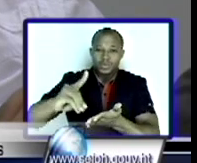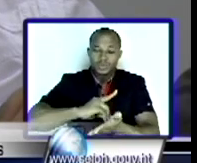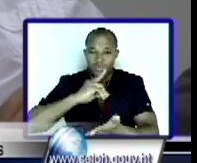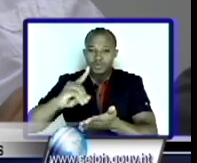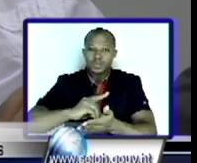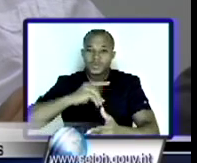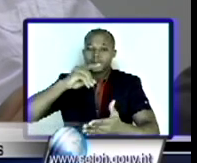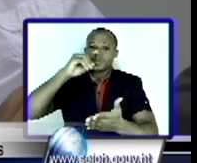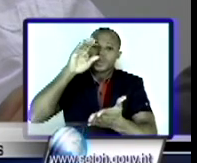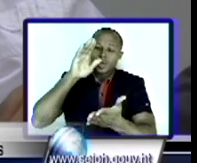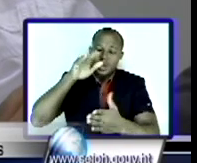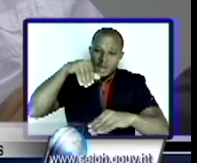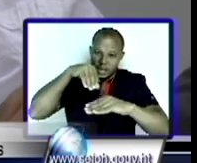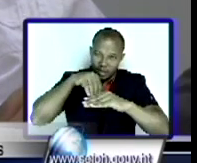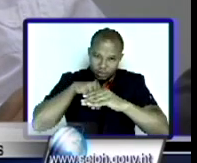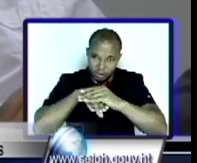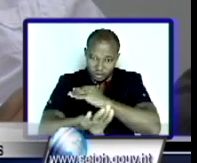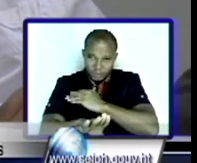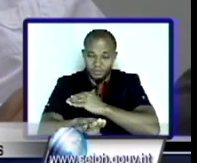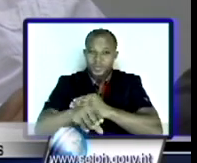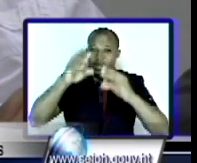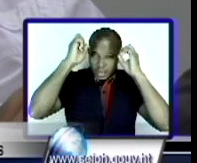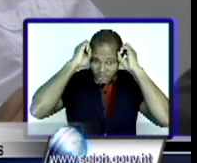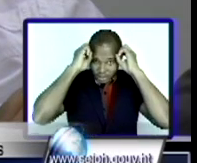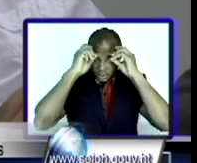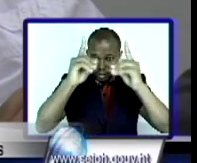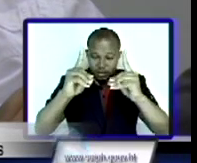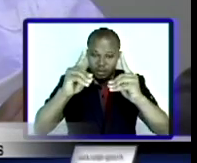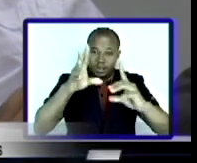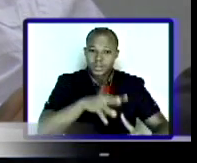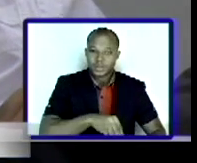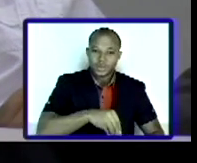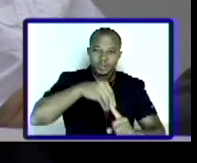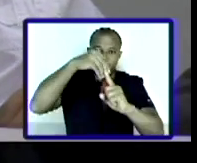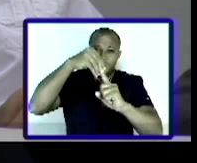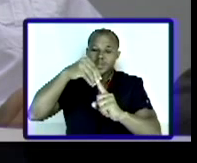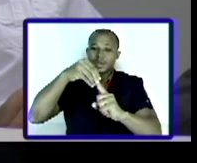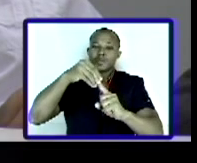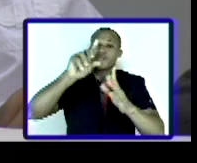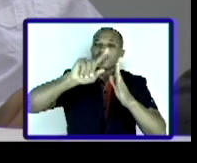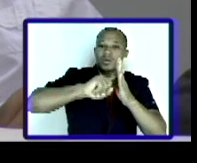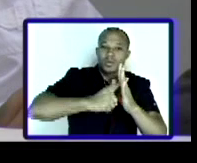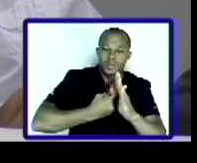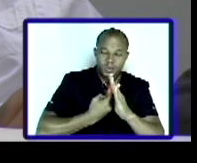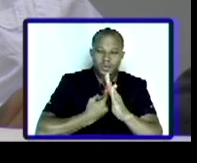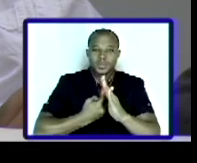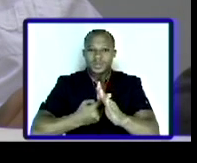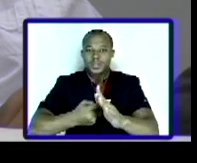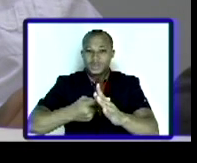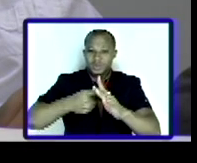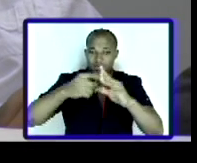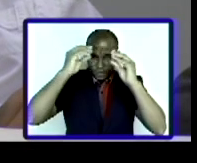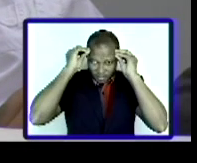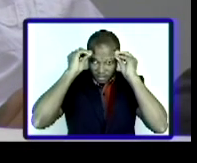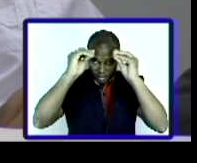module Orientation inclusive et éducation spéciale et de lancement d'une formation de